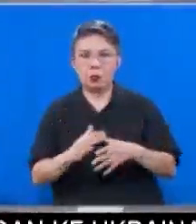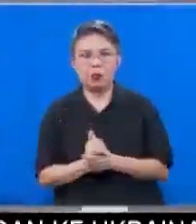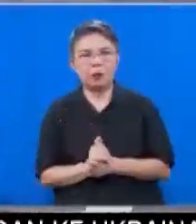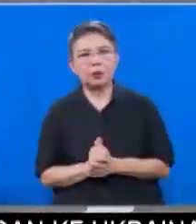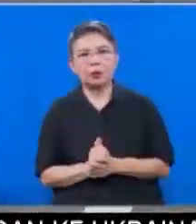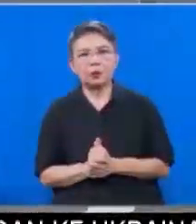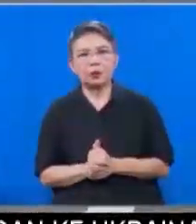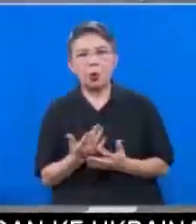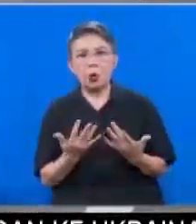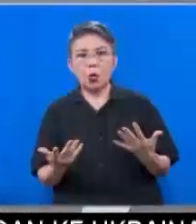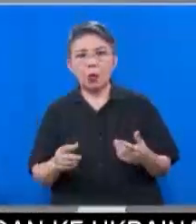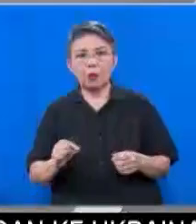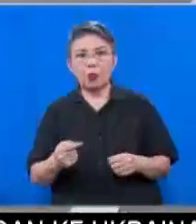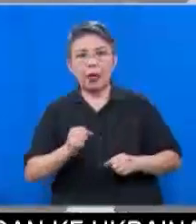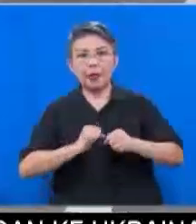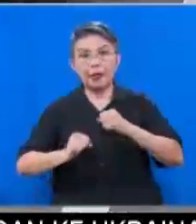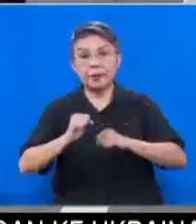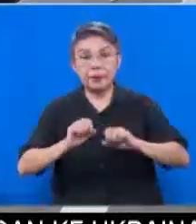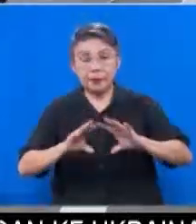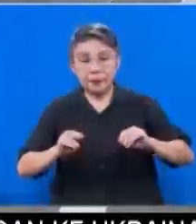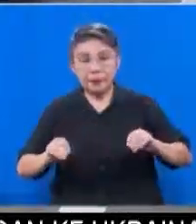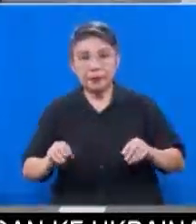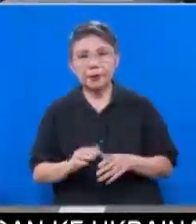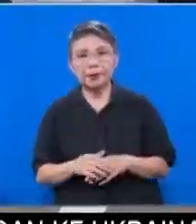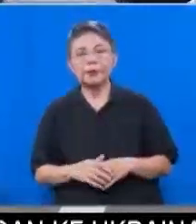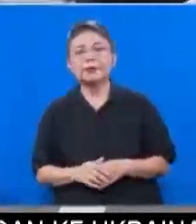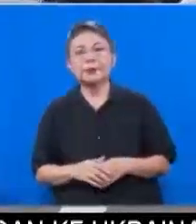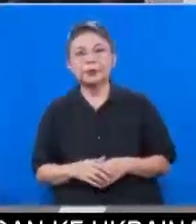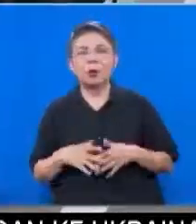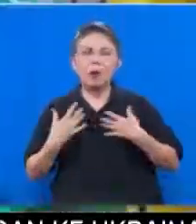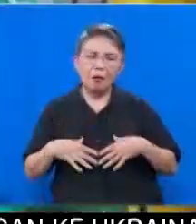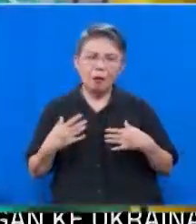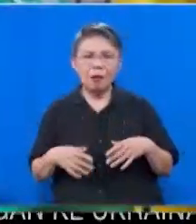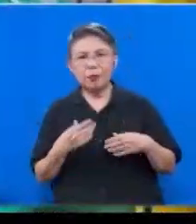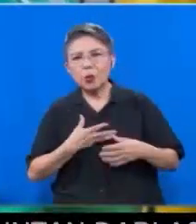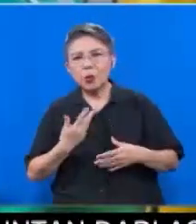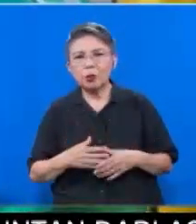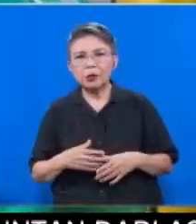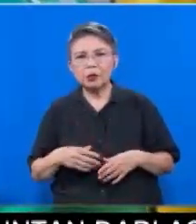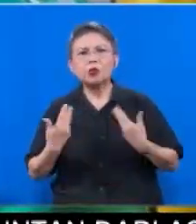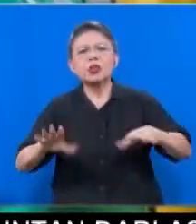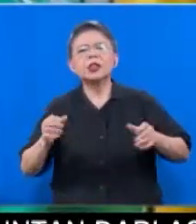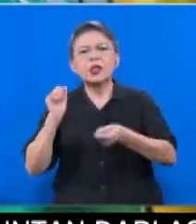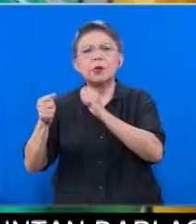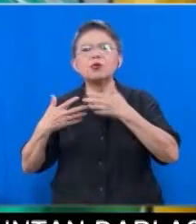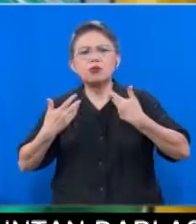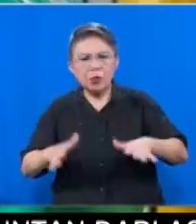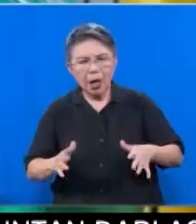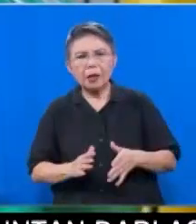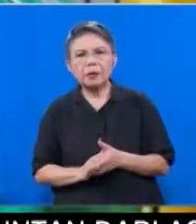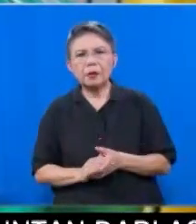dikeluhkan para warga yang mulai beraktivitas bekerja pasca libur lebaran Hai seorang pasca lebaran pasca lebaran